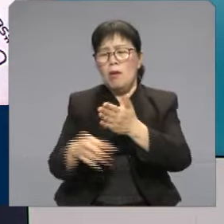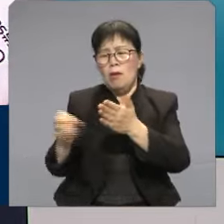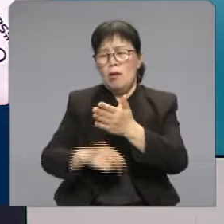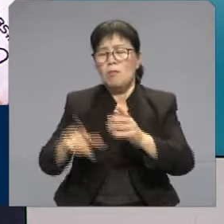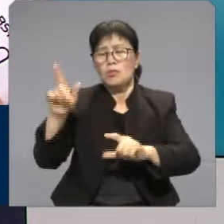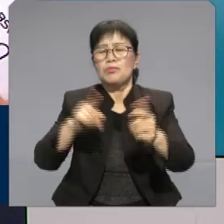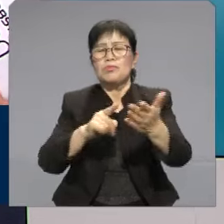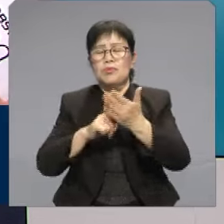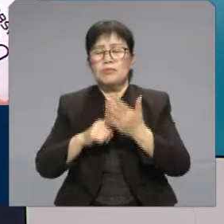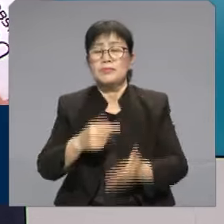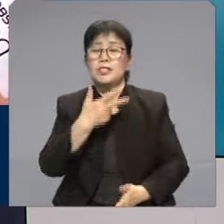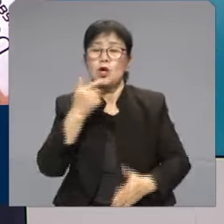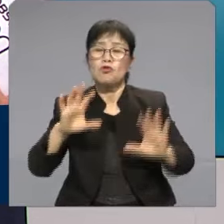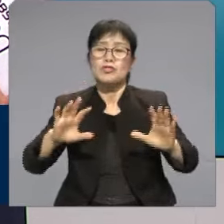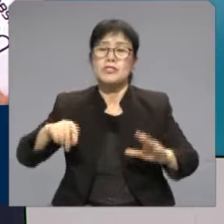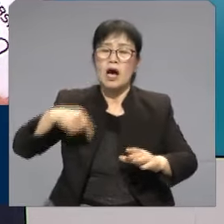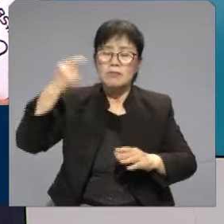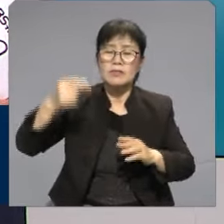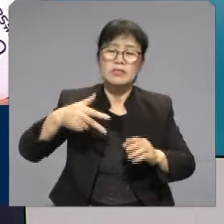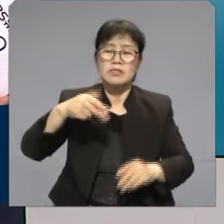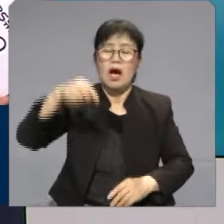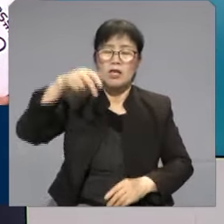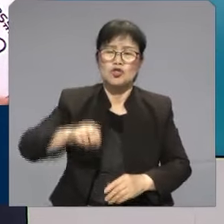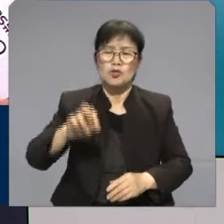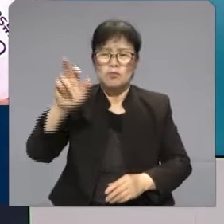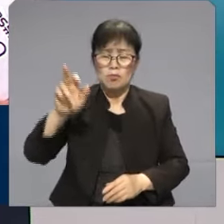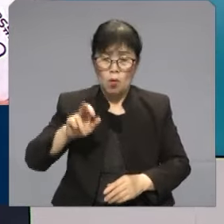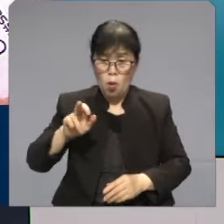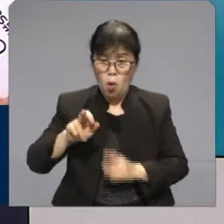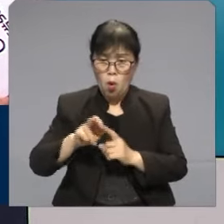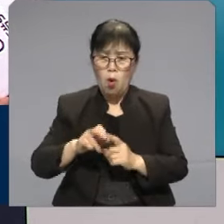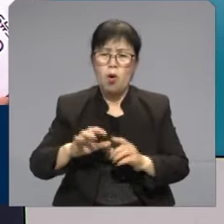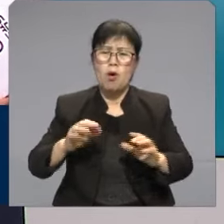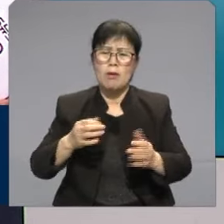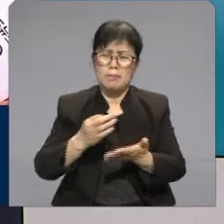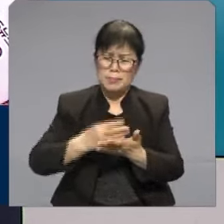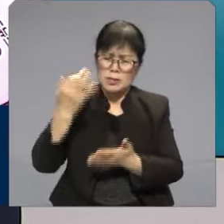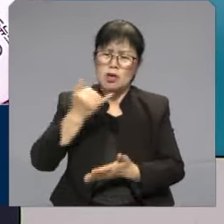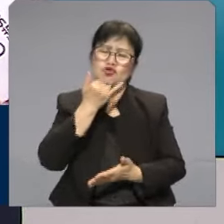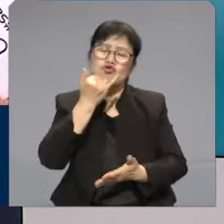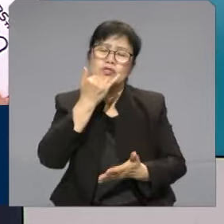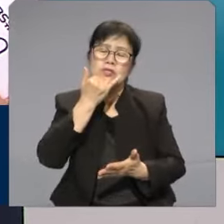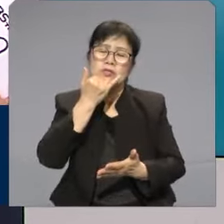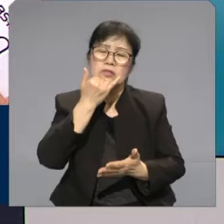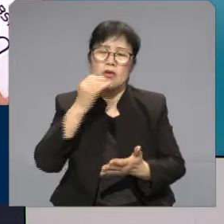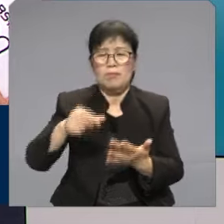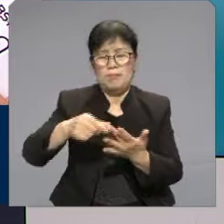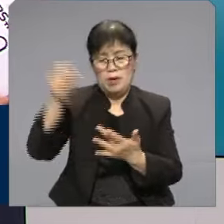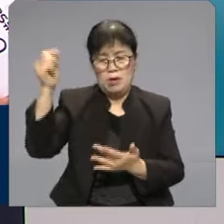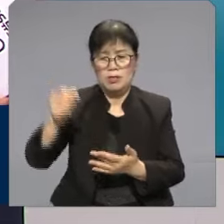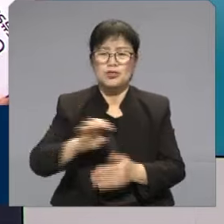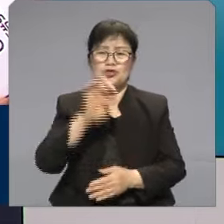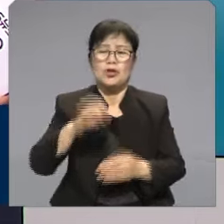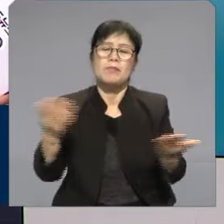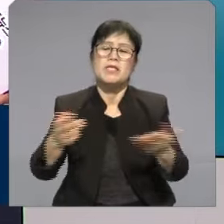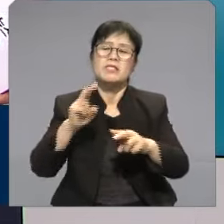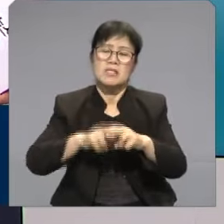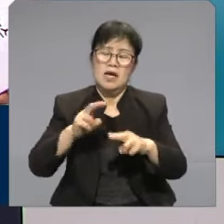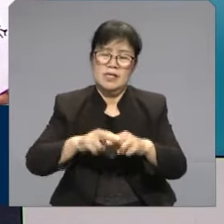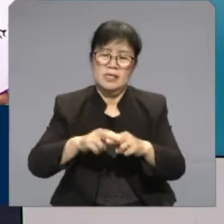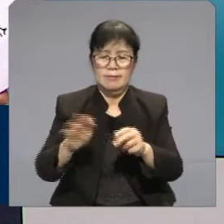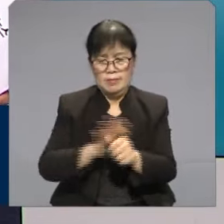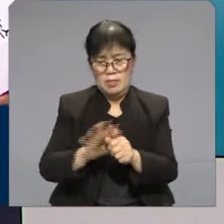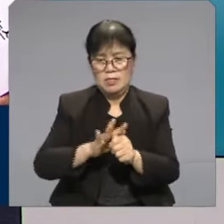보였습니다. 영국이 차기 자주포로 고가의 독일산을 전격 선택한 건데 유럽 일자리 챙기기 정책과